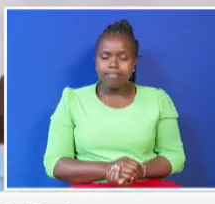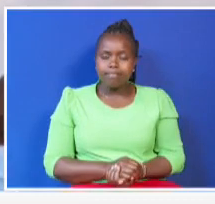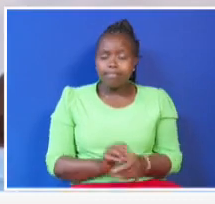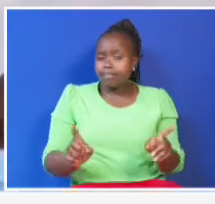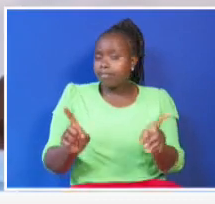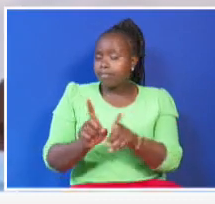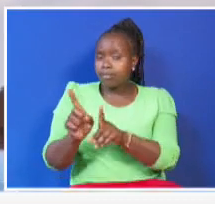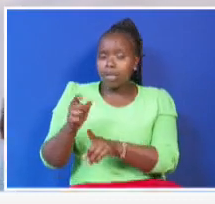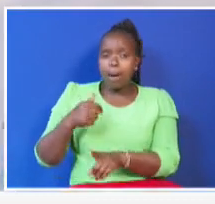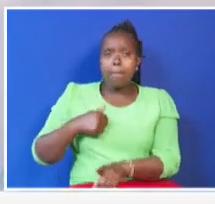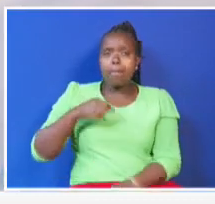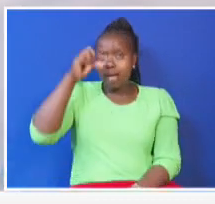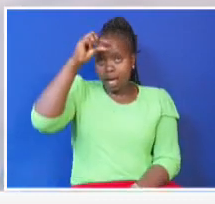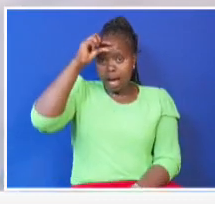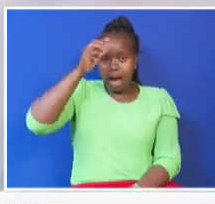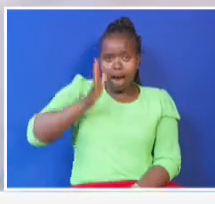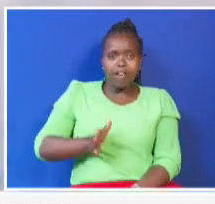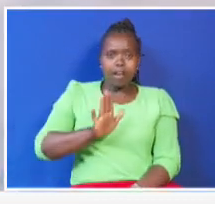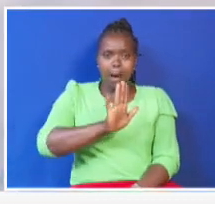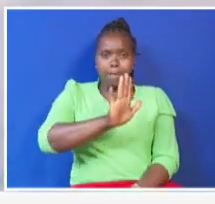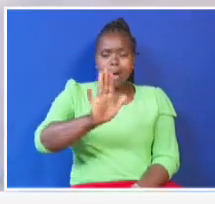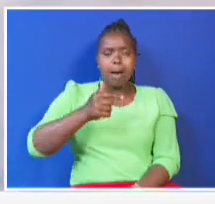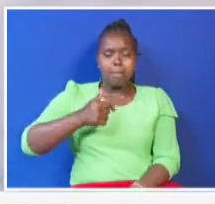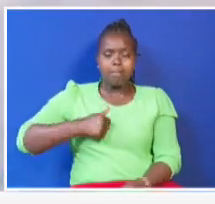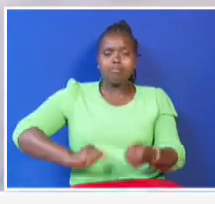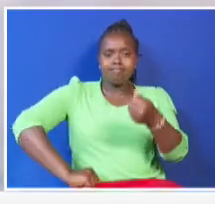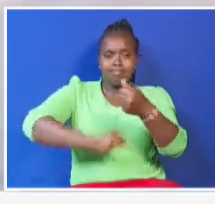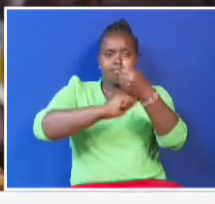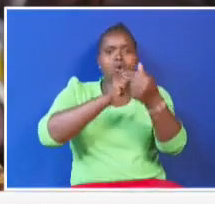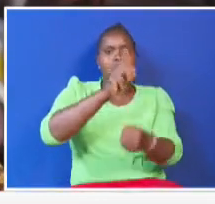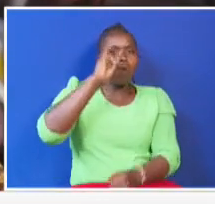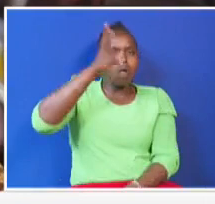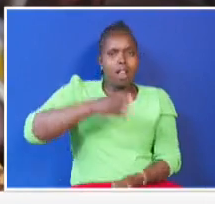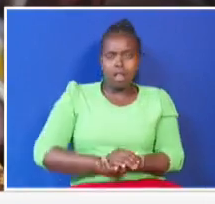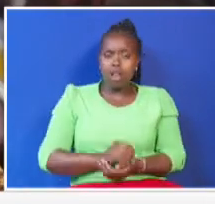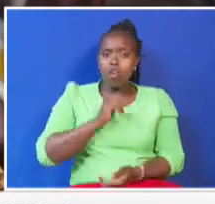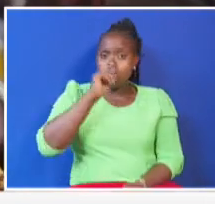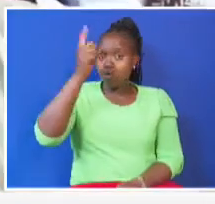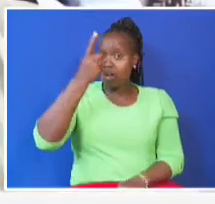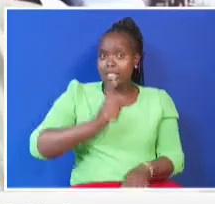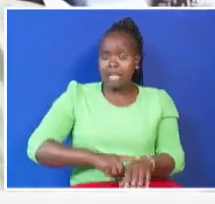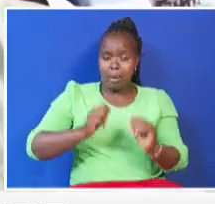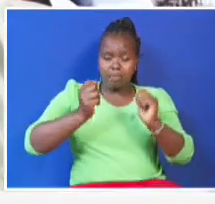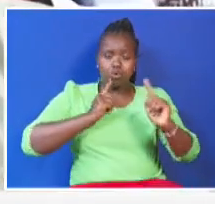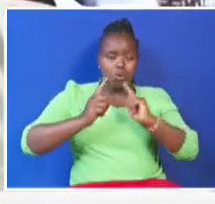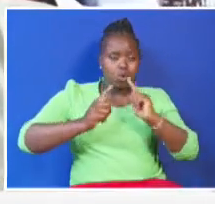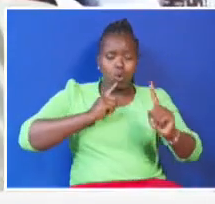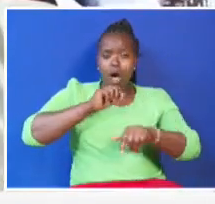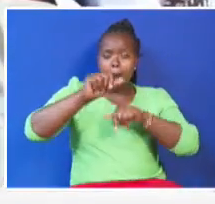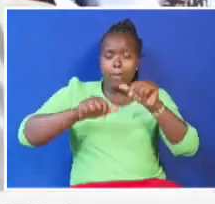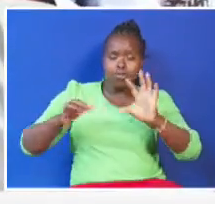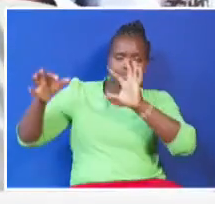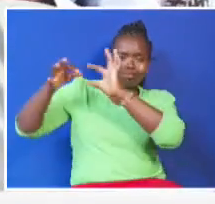and I am your governor here. I will walk with you. Sio mara ya kwanza kwa mazungumzo ya kuunganisha jamii ya